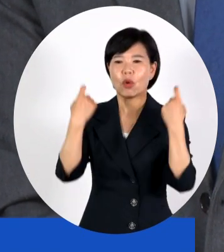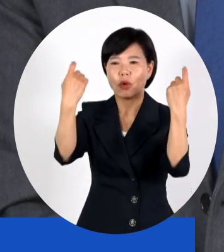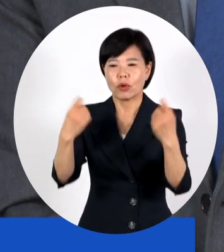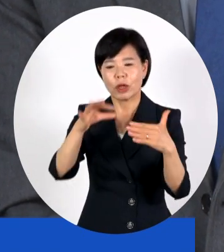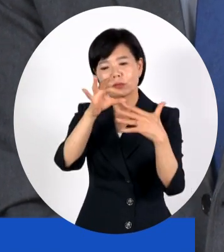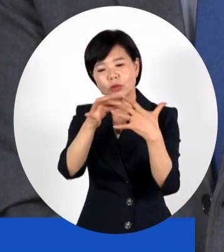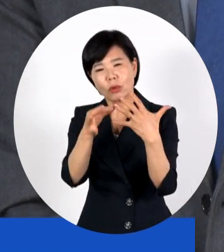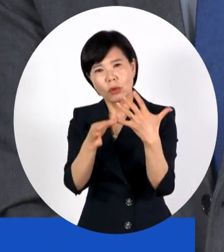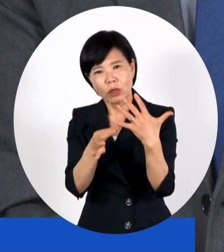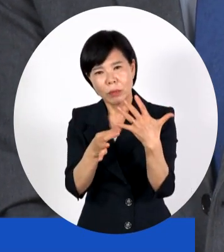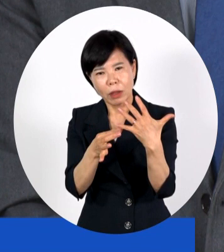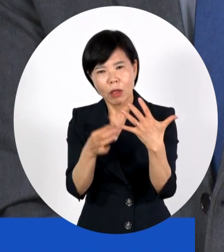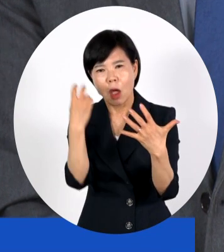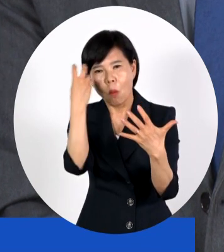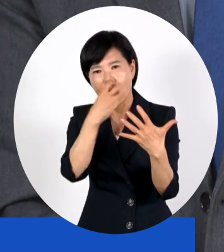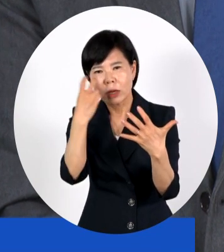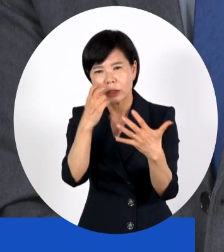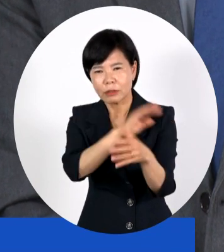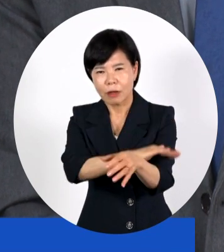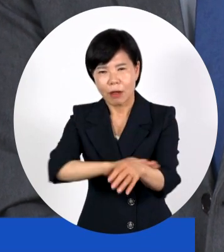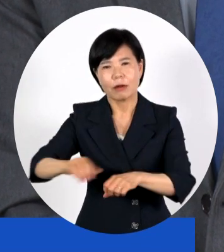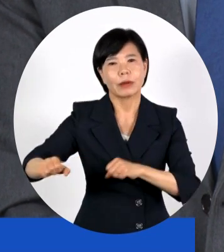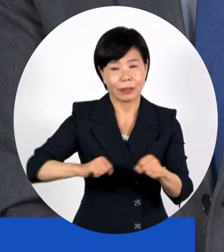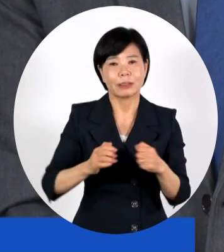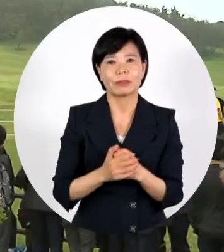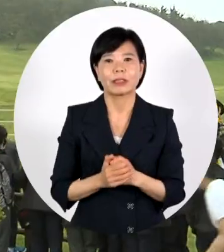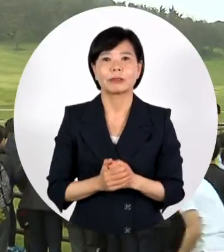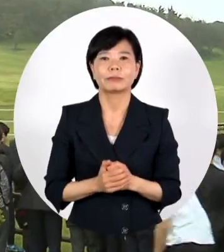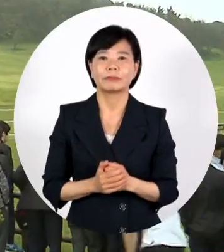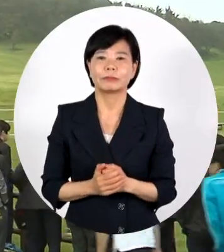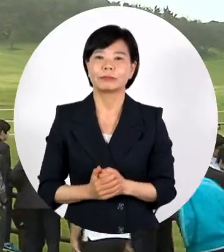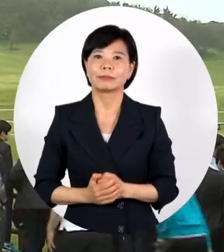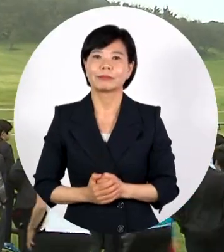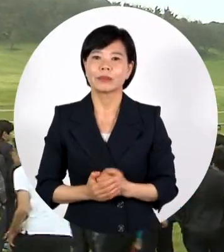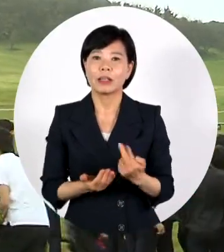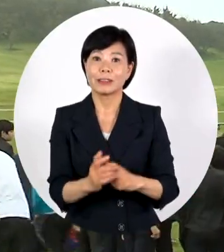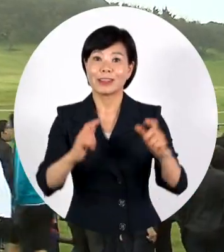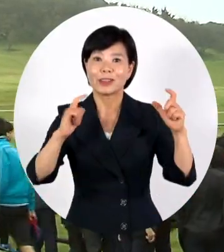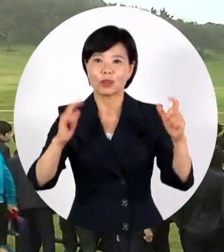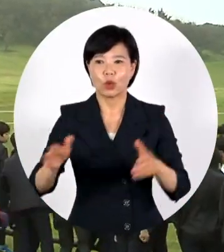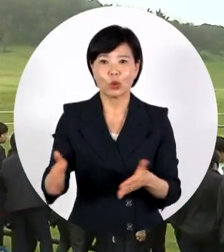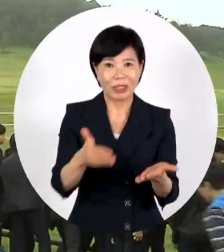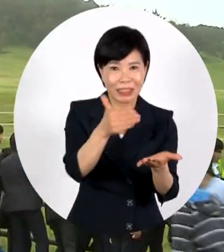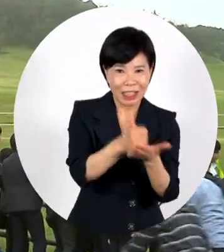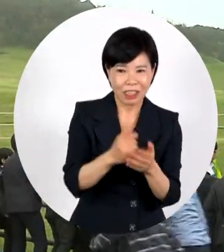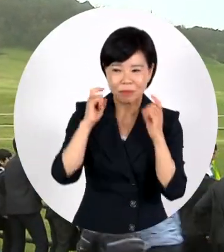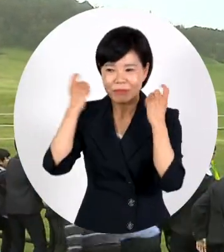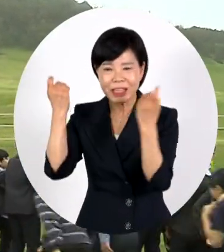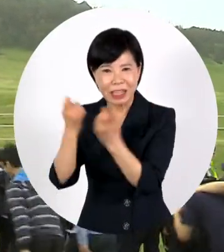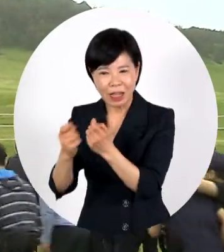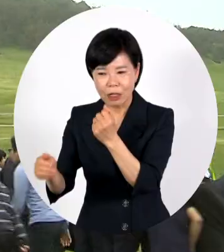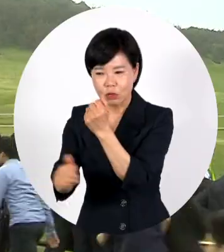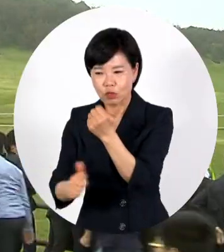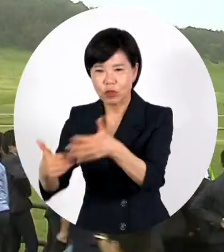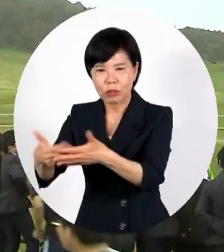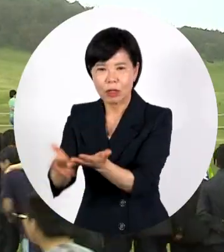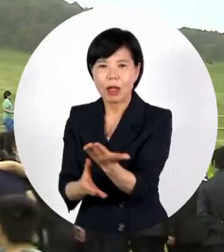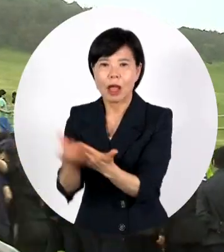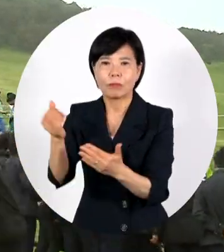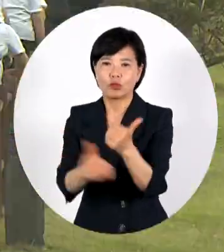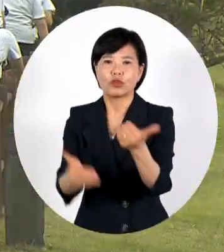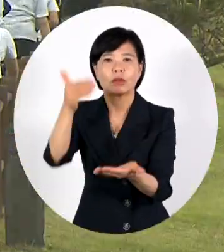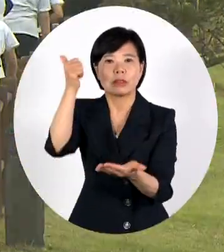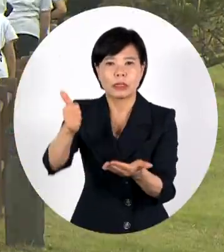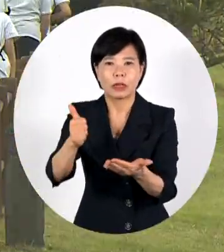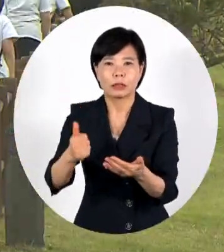여행 상품의 품질 관리에 집중할 계획입니다. 제주도는 도지사와 민간위원을 공동위원장으로